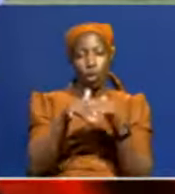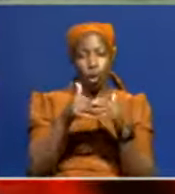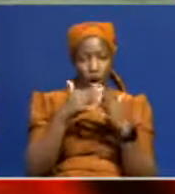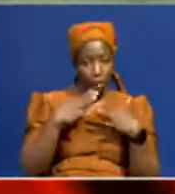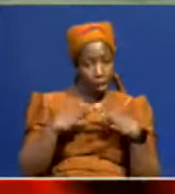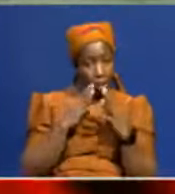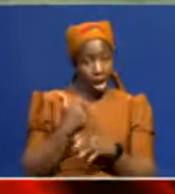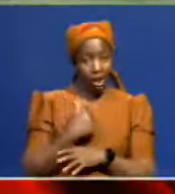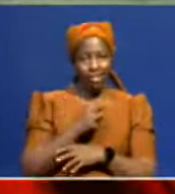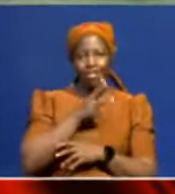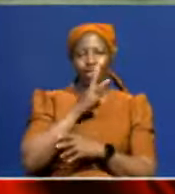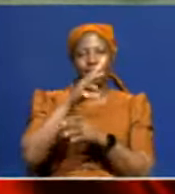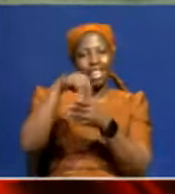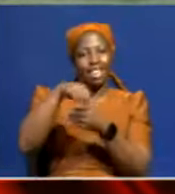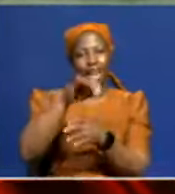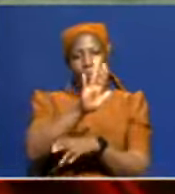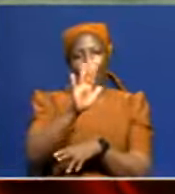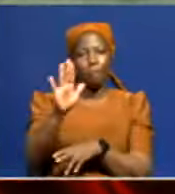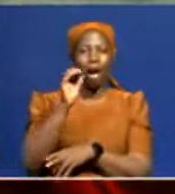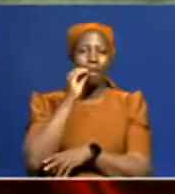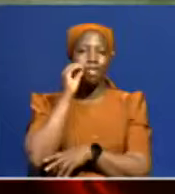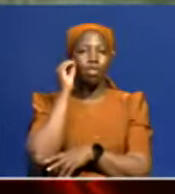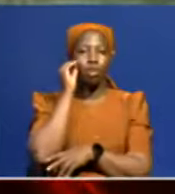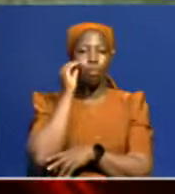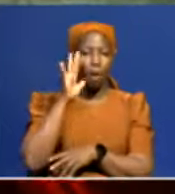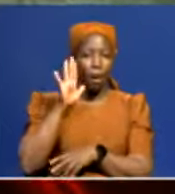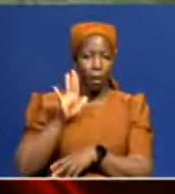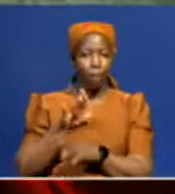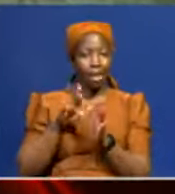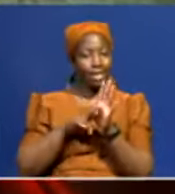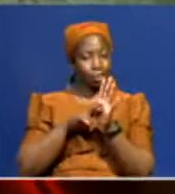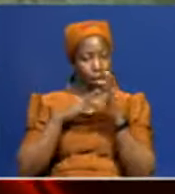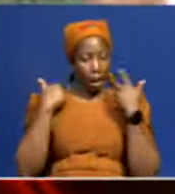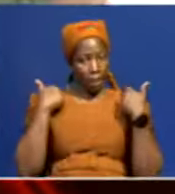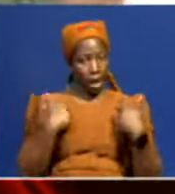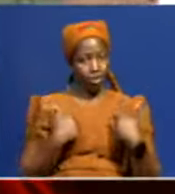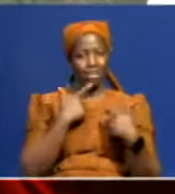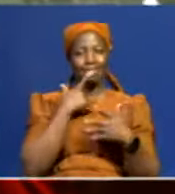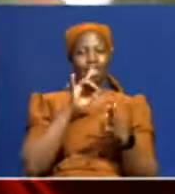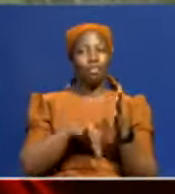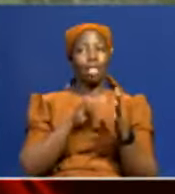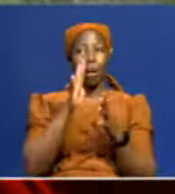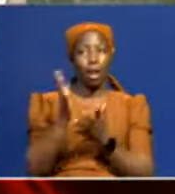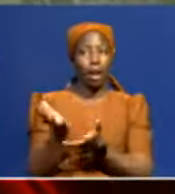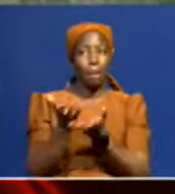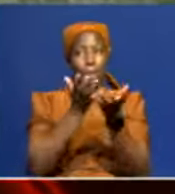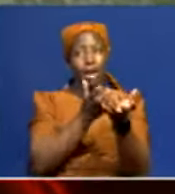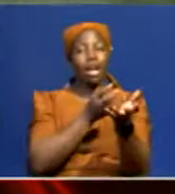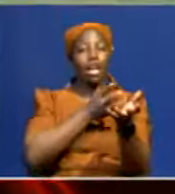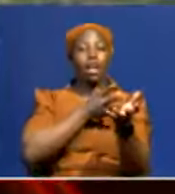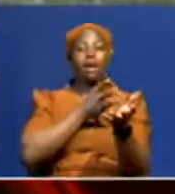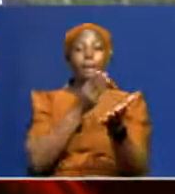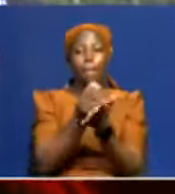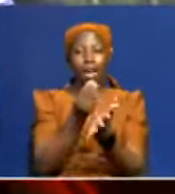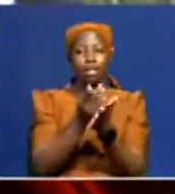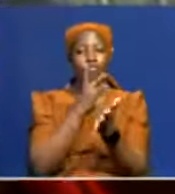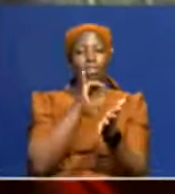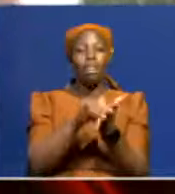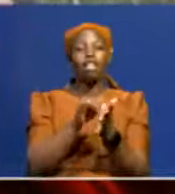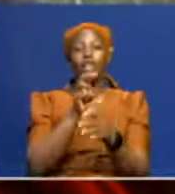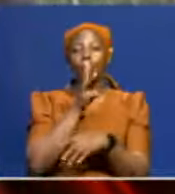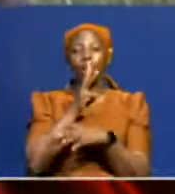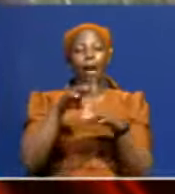ndio sababu nilisema kama mama county nitawaletea pesa ili maji endelee kuenea. Na kuwekwa